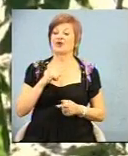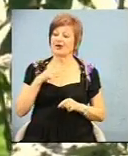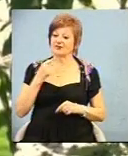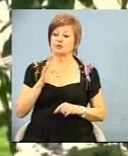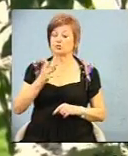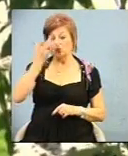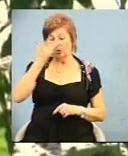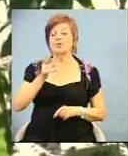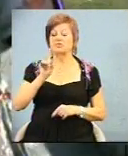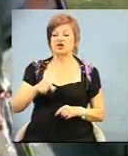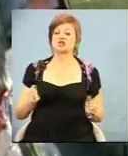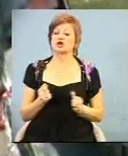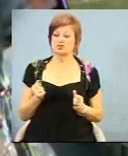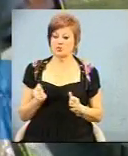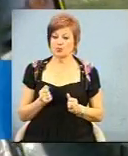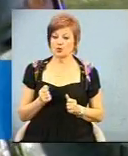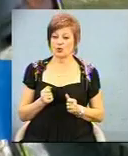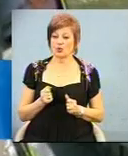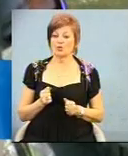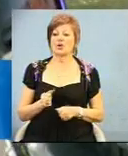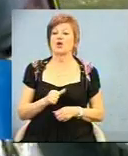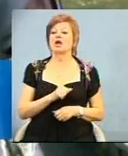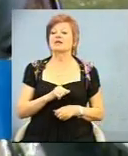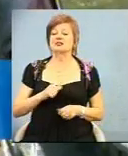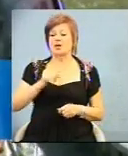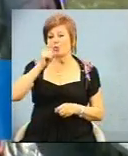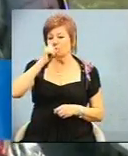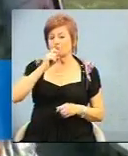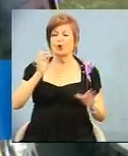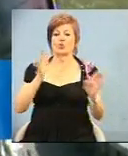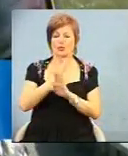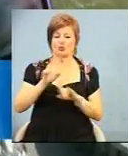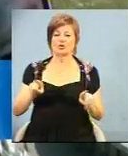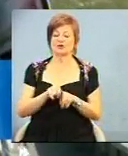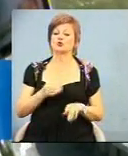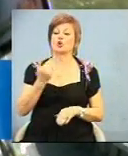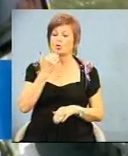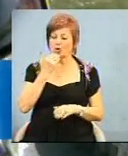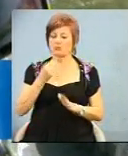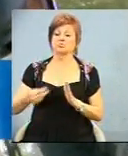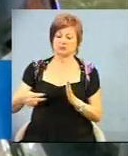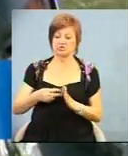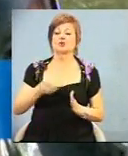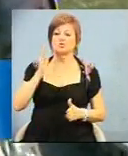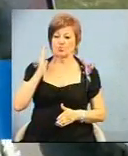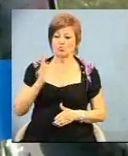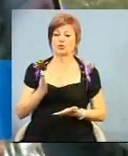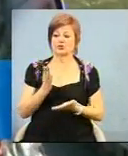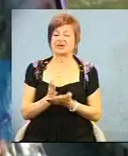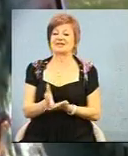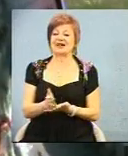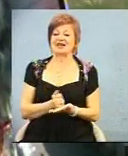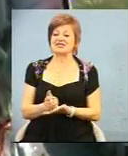лише влітку, а й взимку. Даже в самую пасмурную погоду аккумуляторная батарея подзаряжается, в ней есть